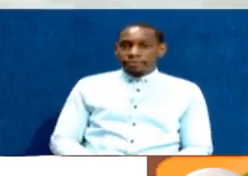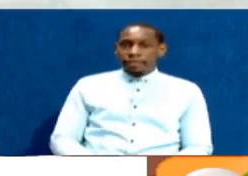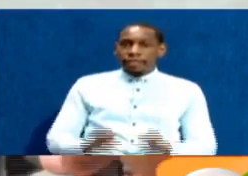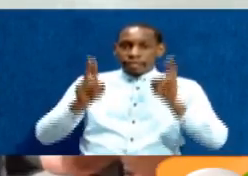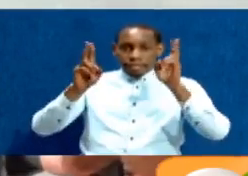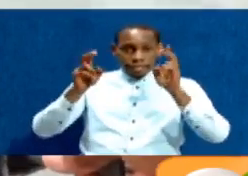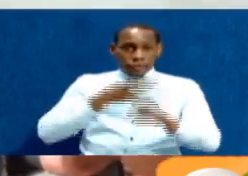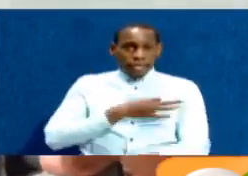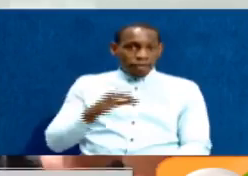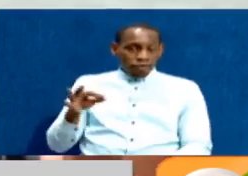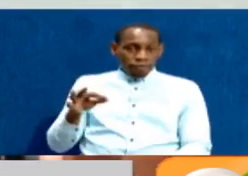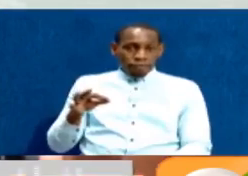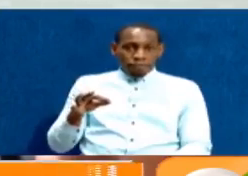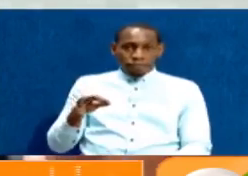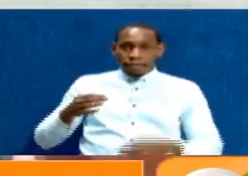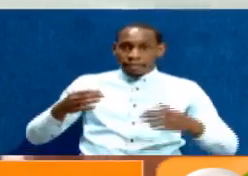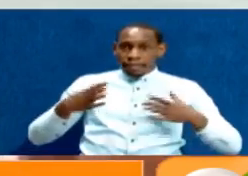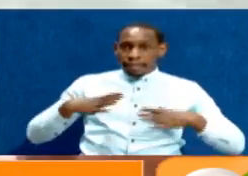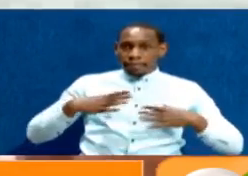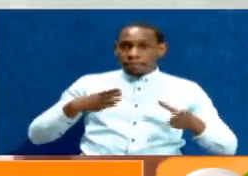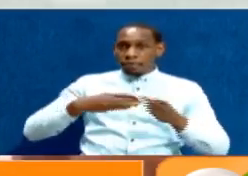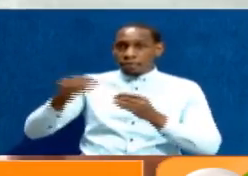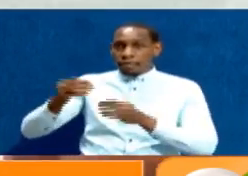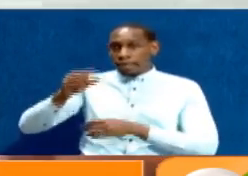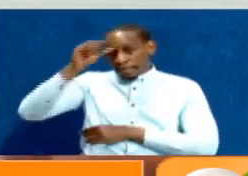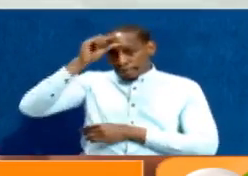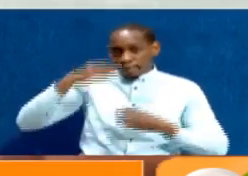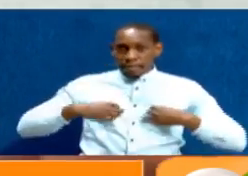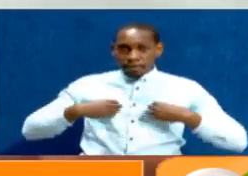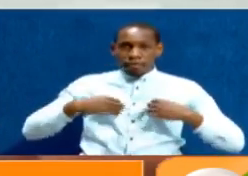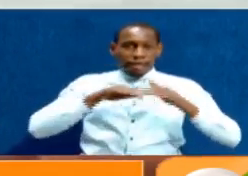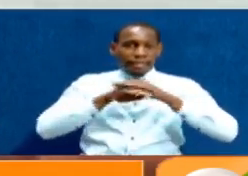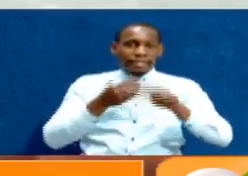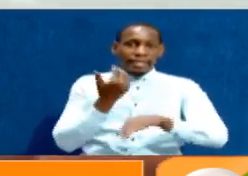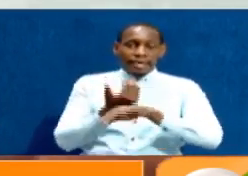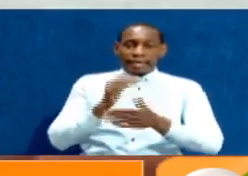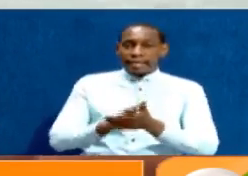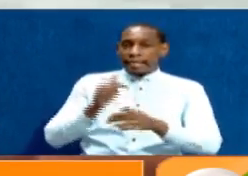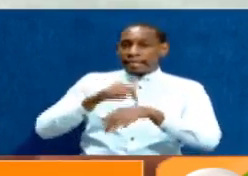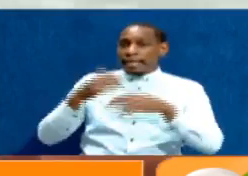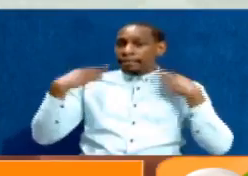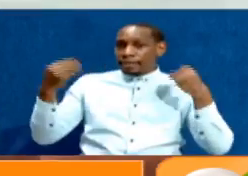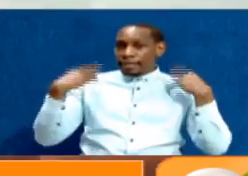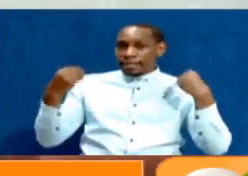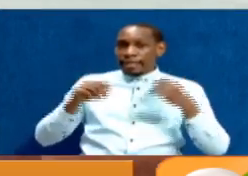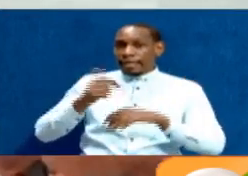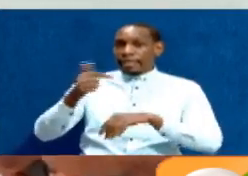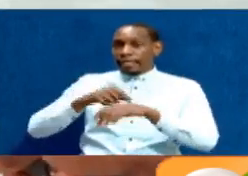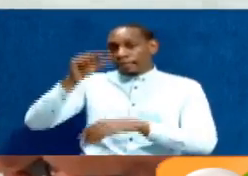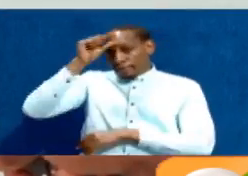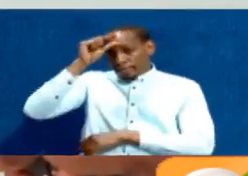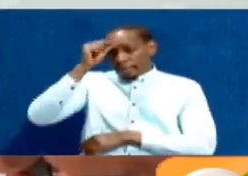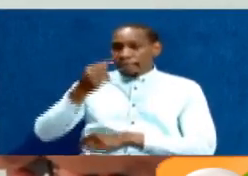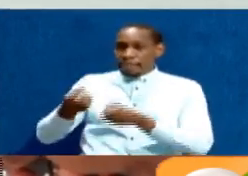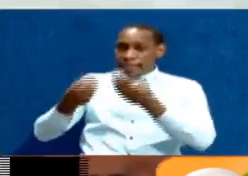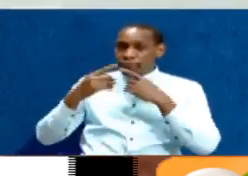uniforms za wananchi kuenda nje, nguo ya serikali kuipata ni shida. Wakati wa kutreni pia saa nyingine serikali